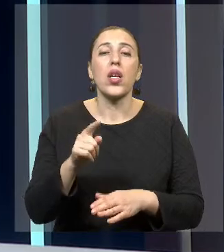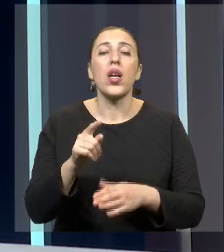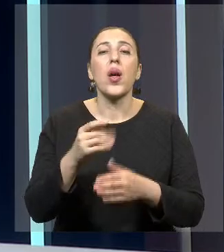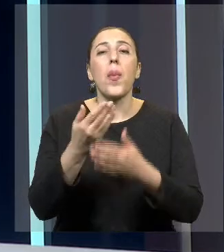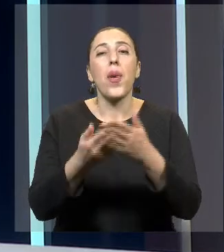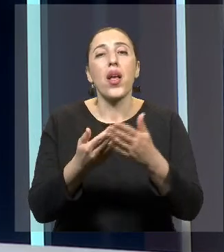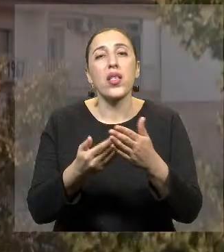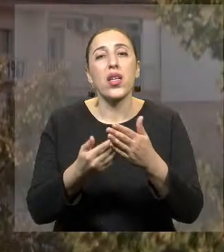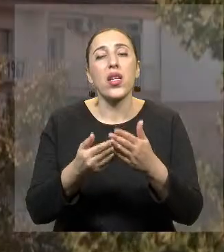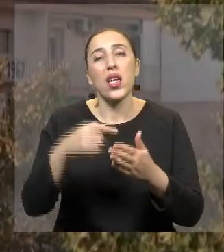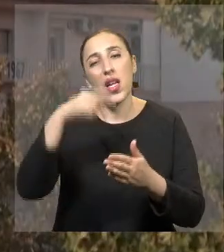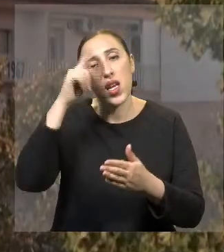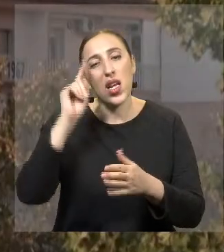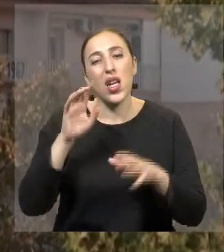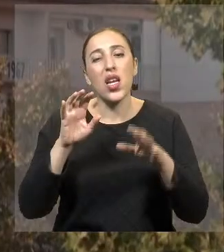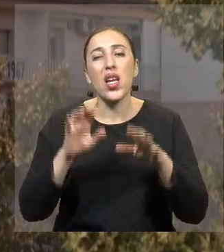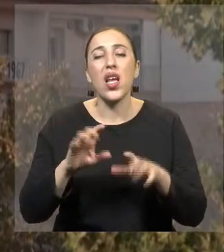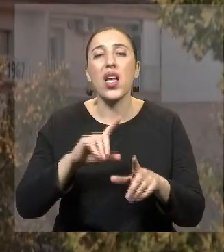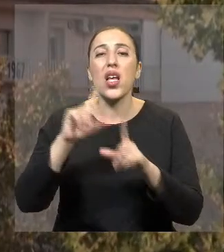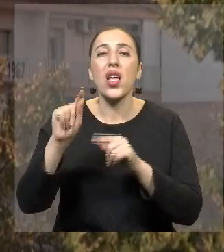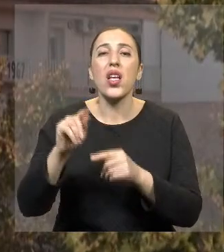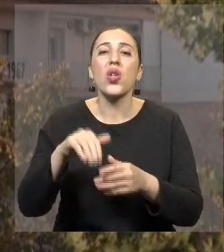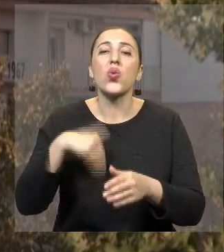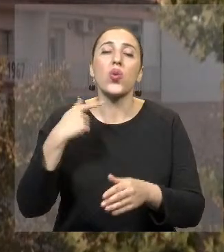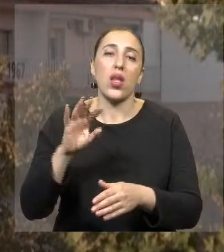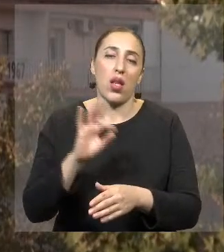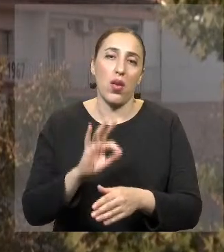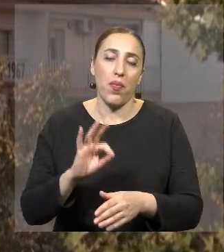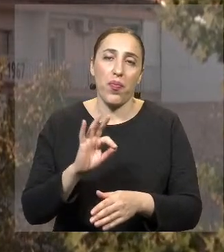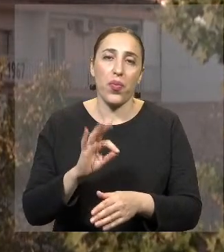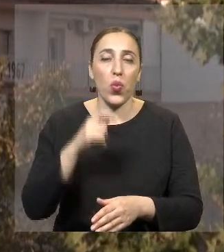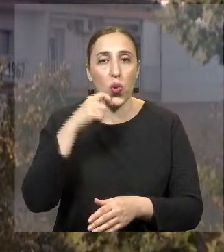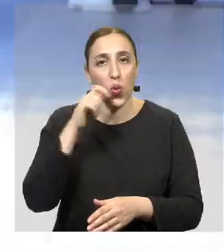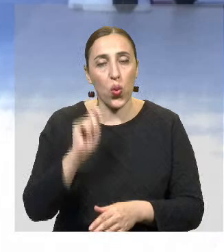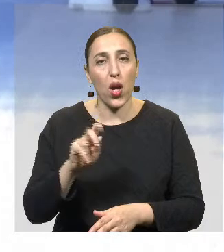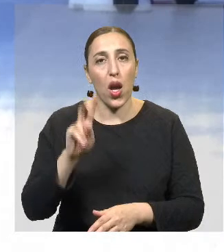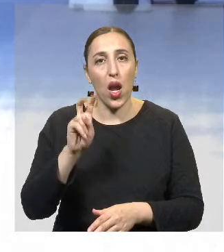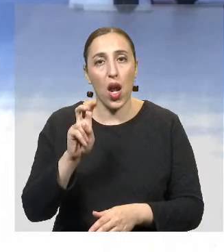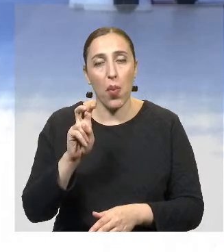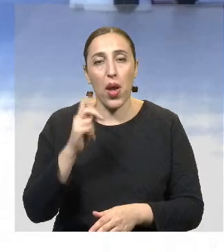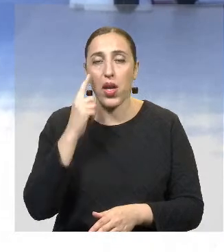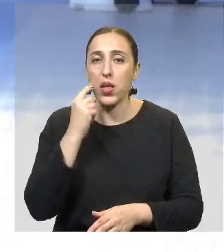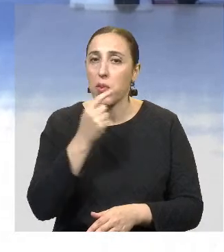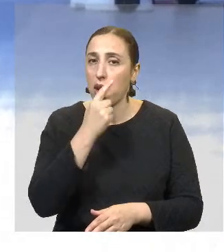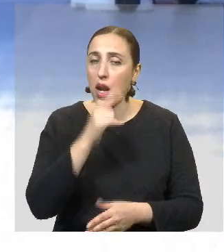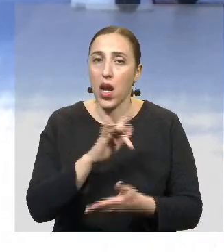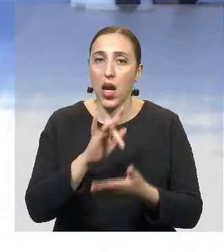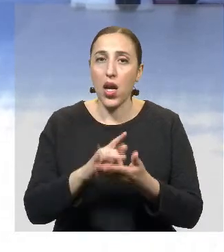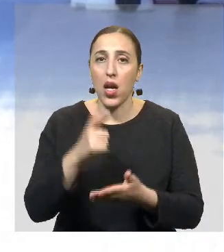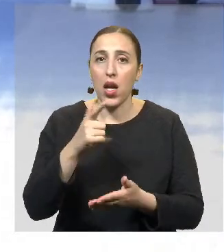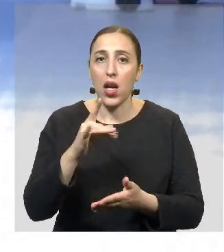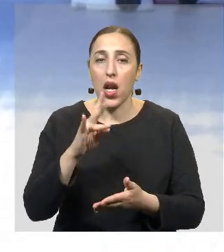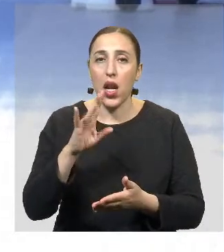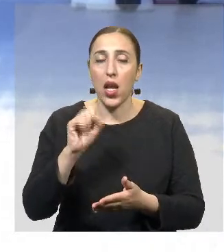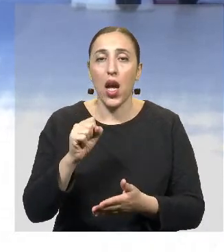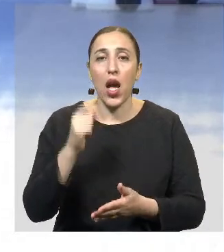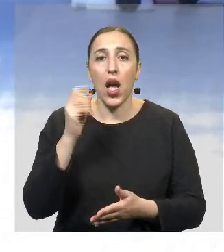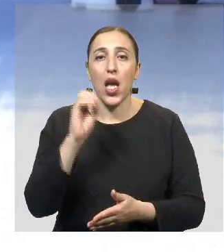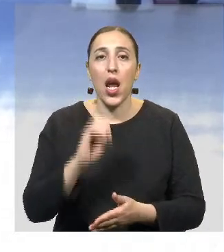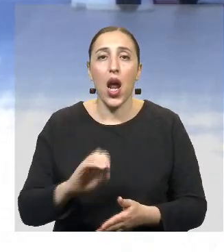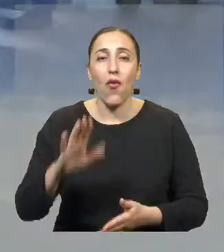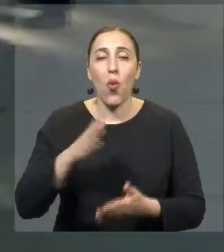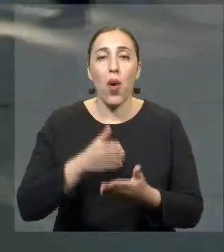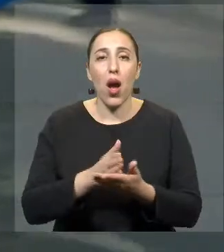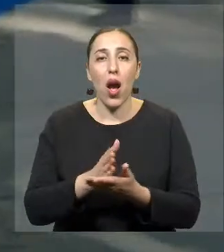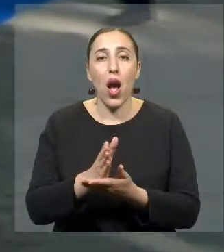բացակայությունը։ Ուգրայինայի և Հարաբաղ իսպանական գրանադայուն, որտեղ այսօր բացվել է եվրոպական գաղաքական